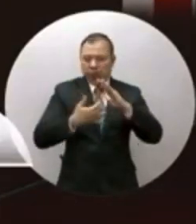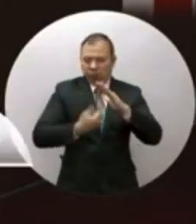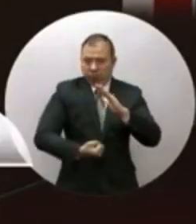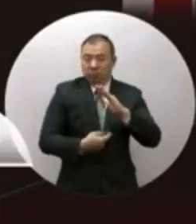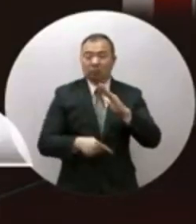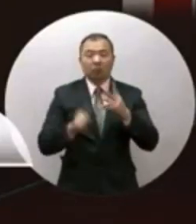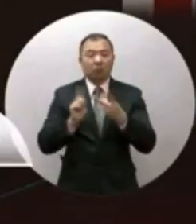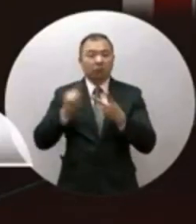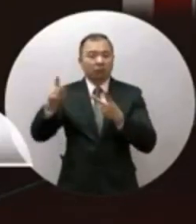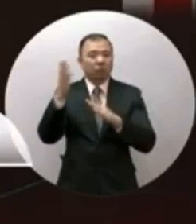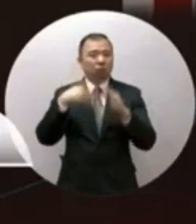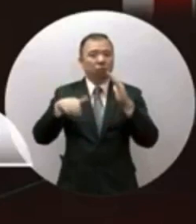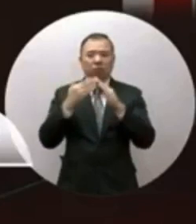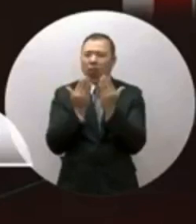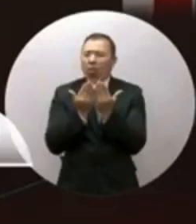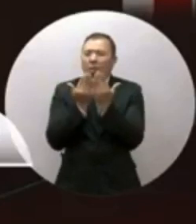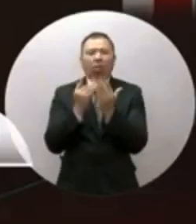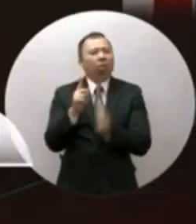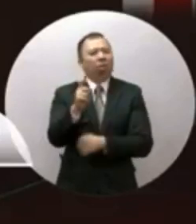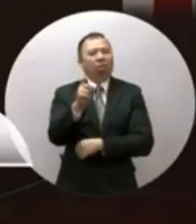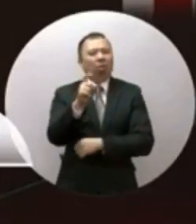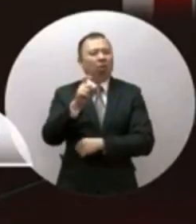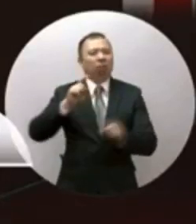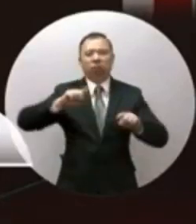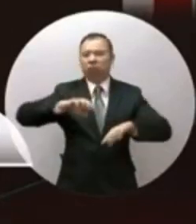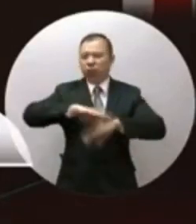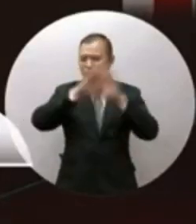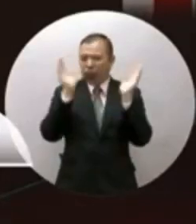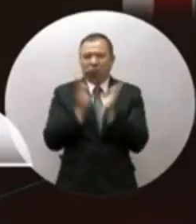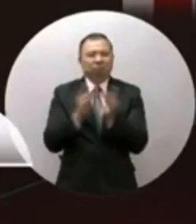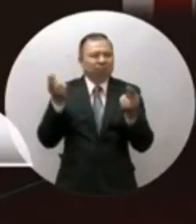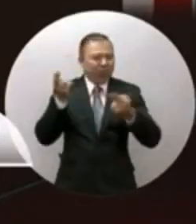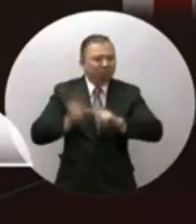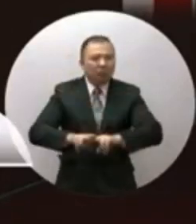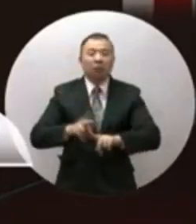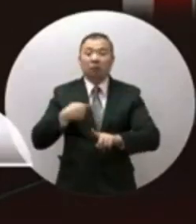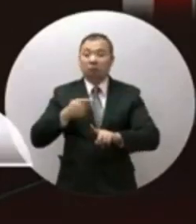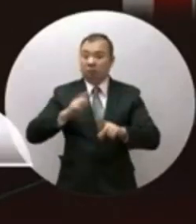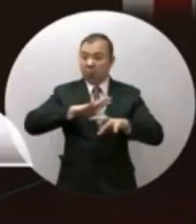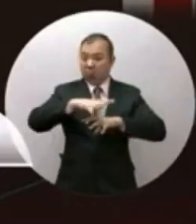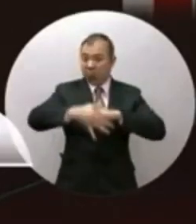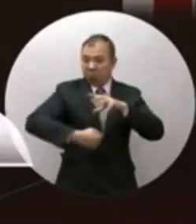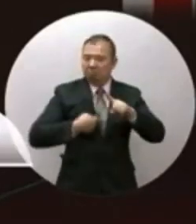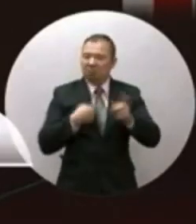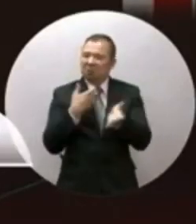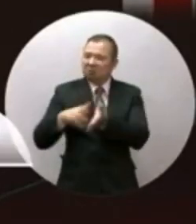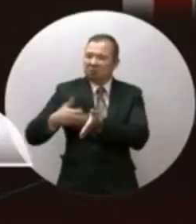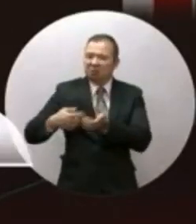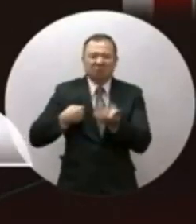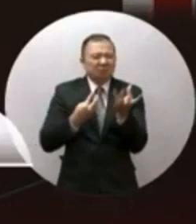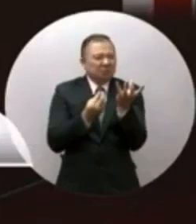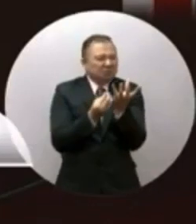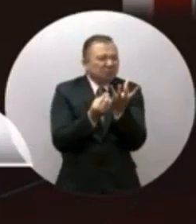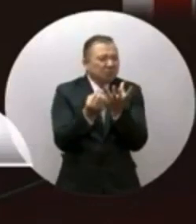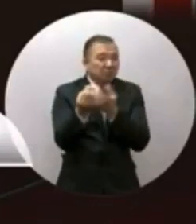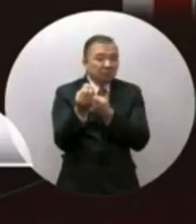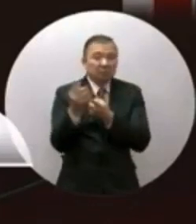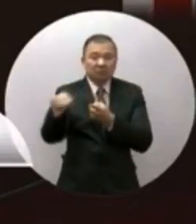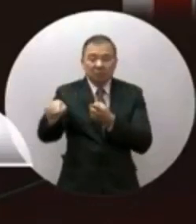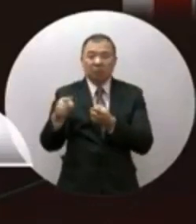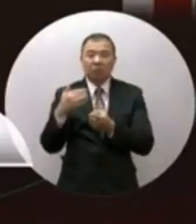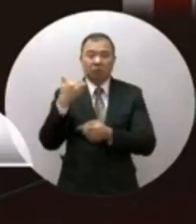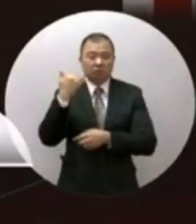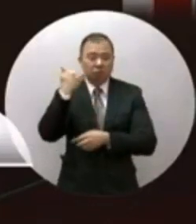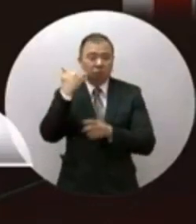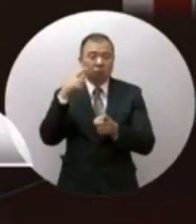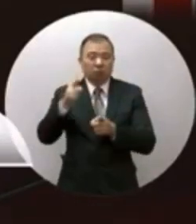学校全面停课，台湾是全世界极少数还能够 正